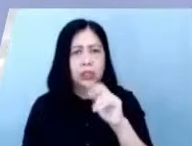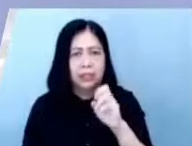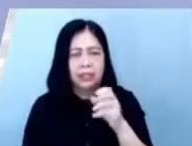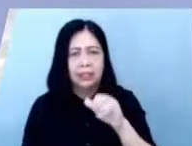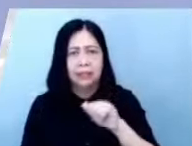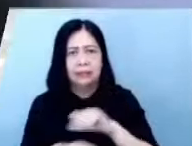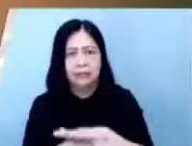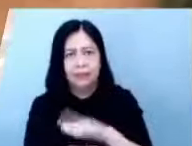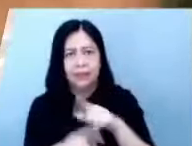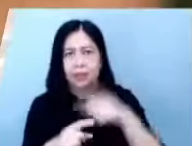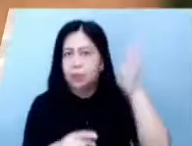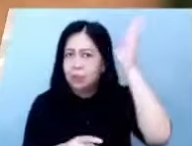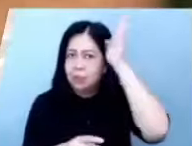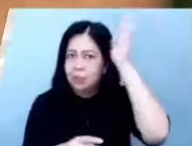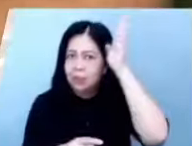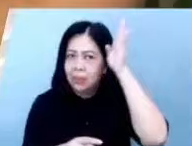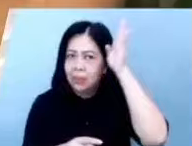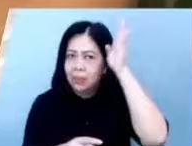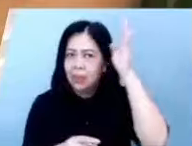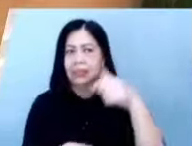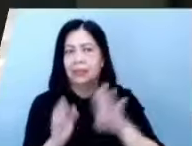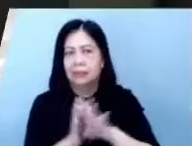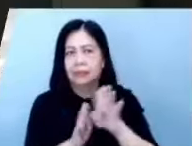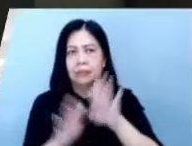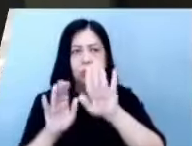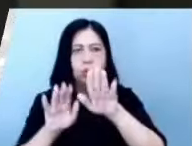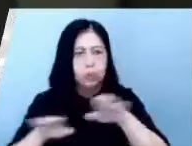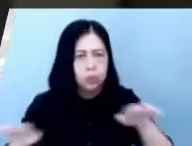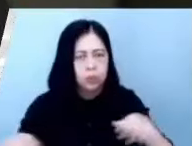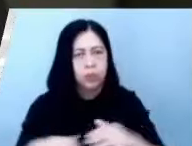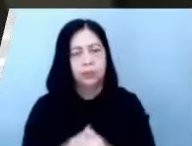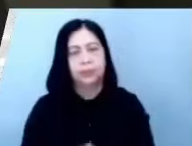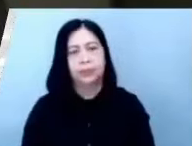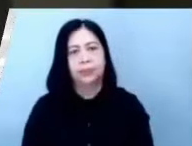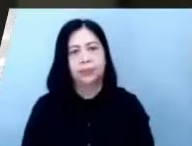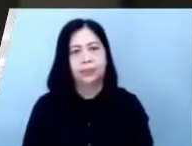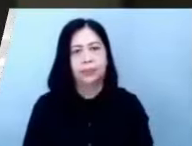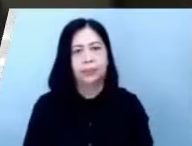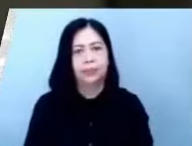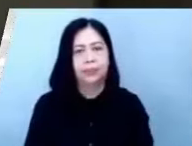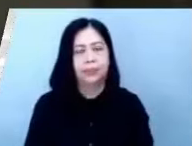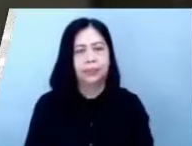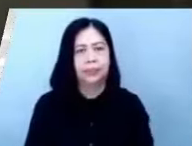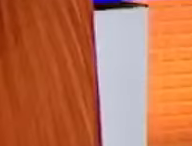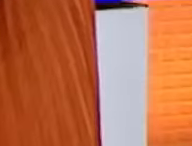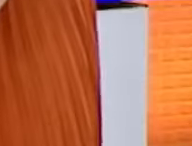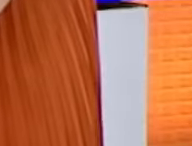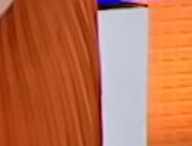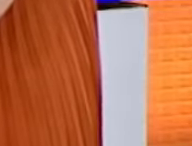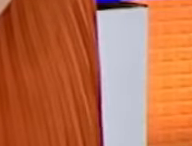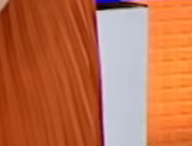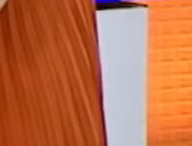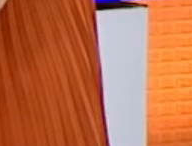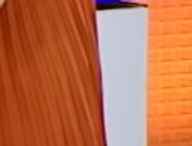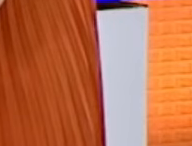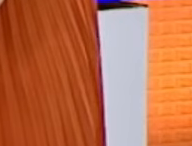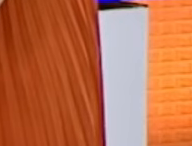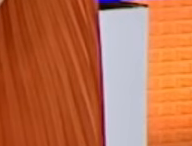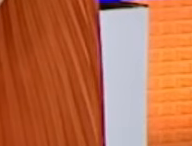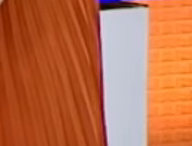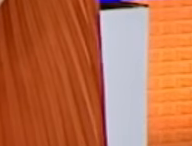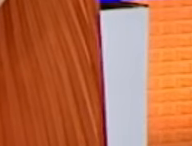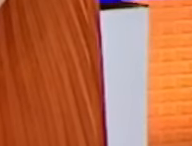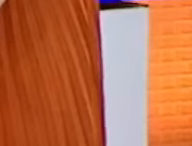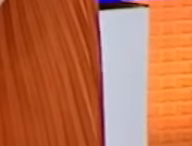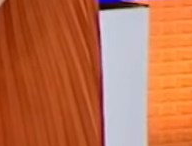ating mga anak. Taon ng balita, Bam Alegre para sa GMA Integrated News. Mga kapuso, para una ka sa